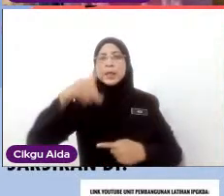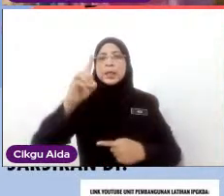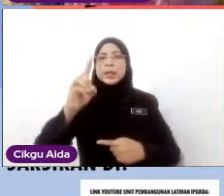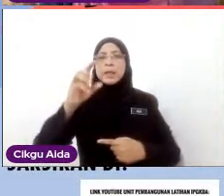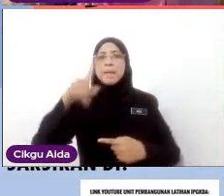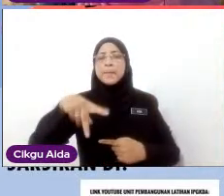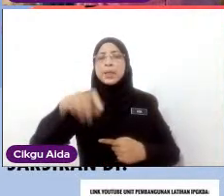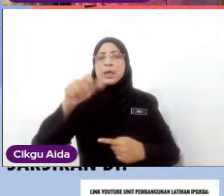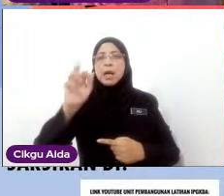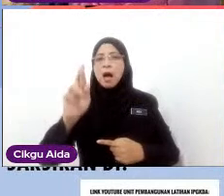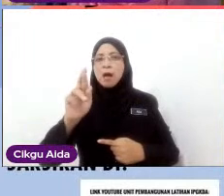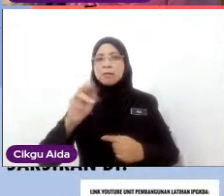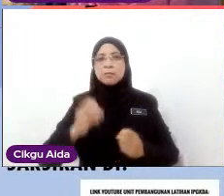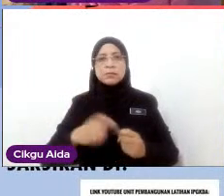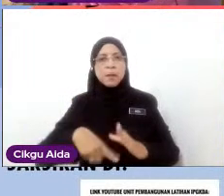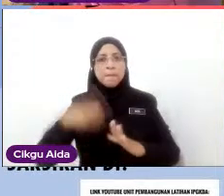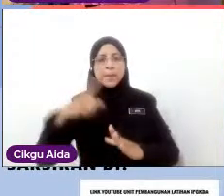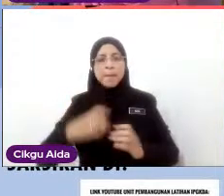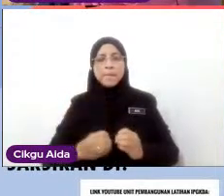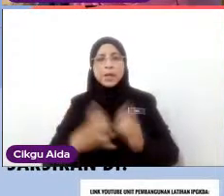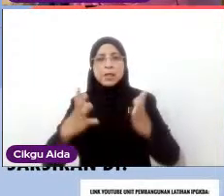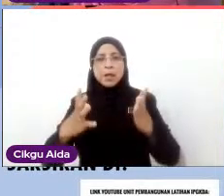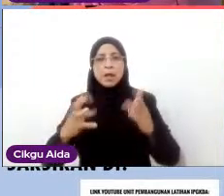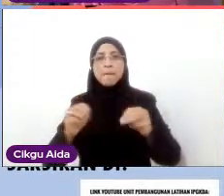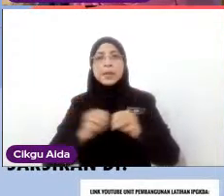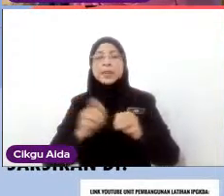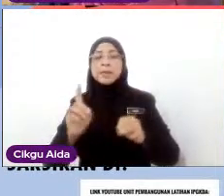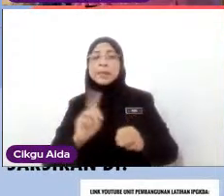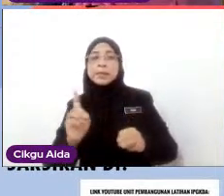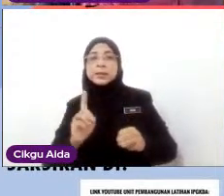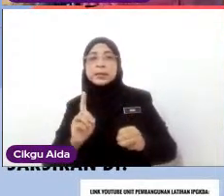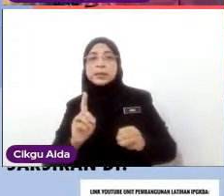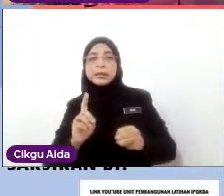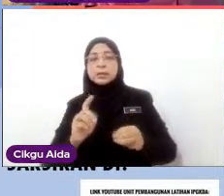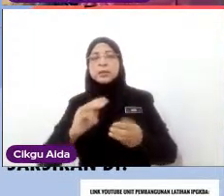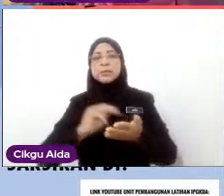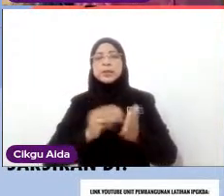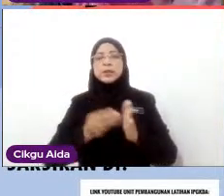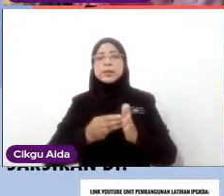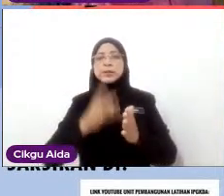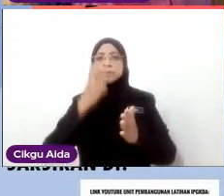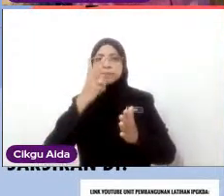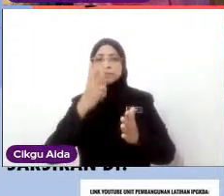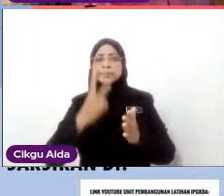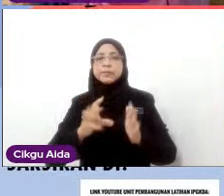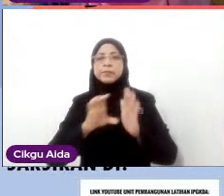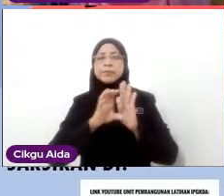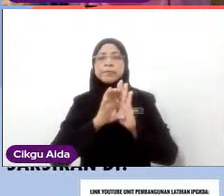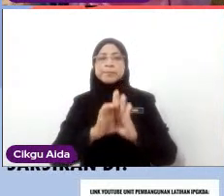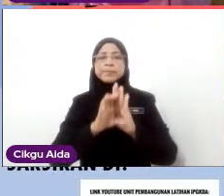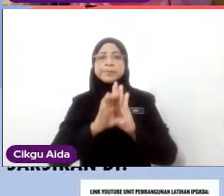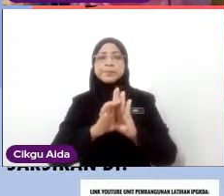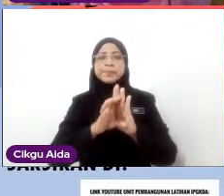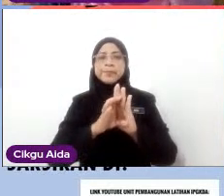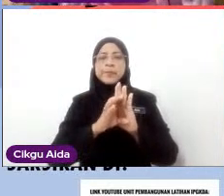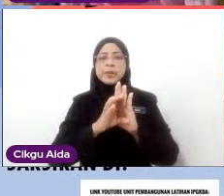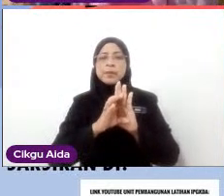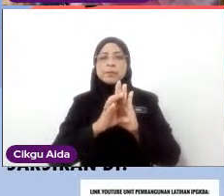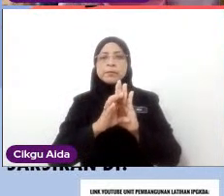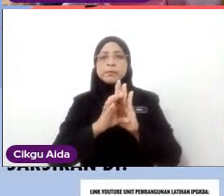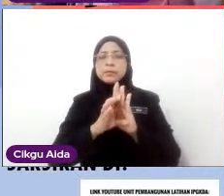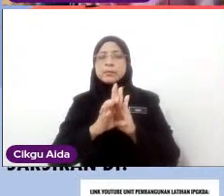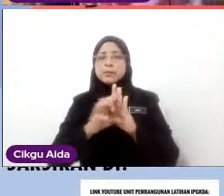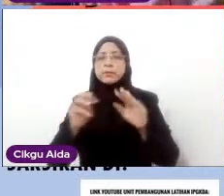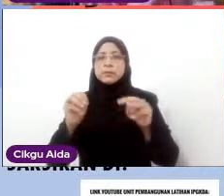pihak. Macam mana tu? Macam mana tu maksudnya? Okey, kita tengok ni. Ni contoh dia. Contoh dia